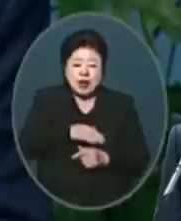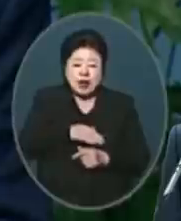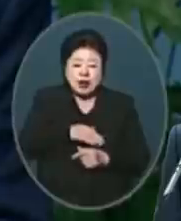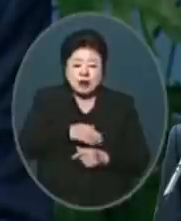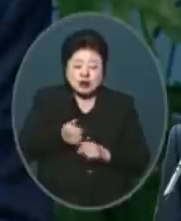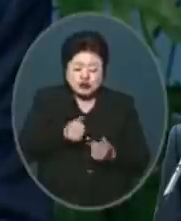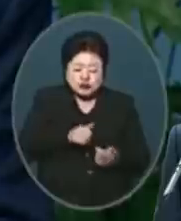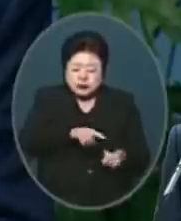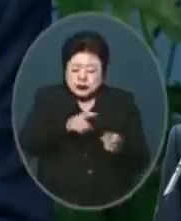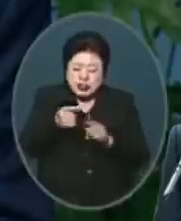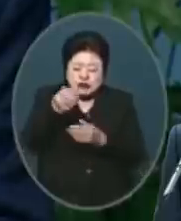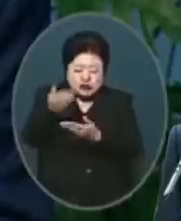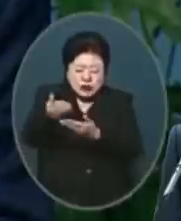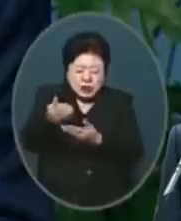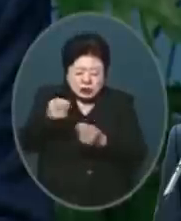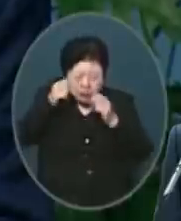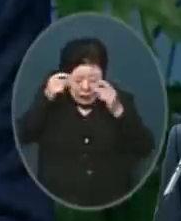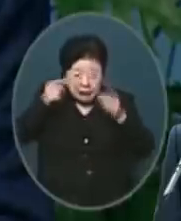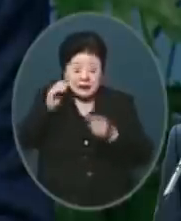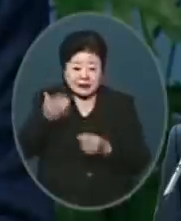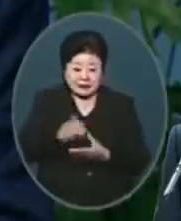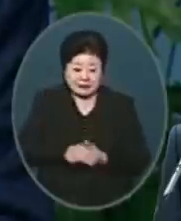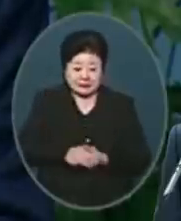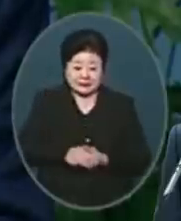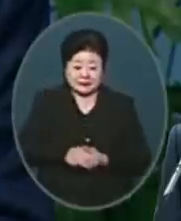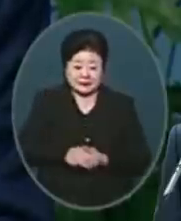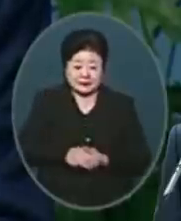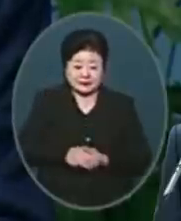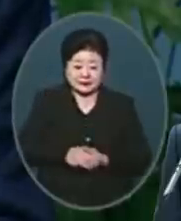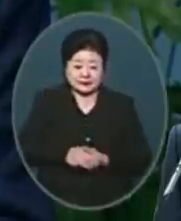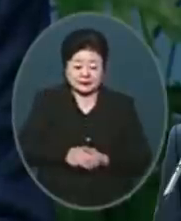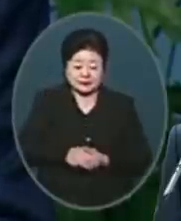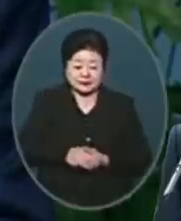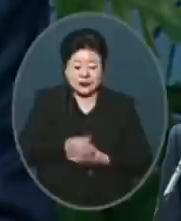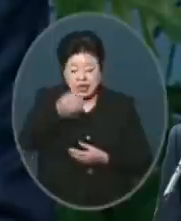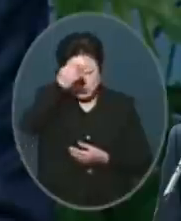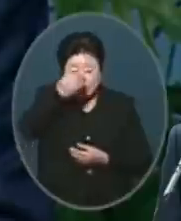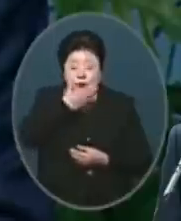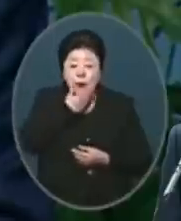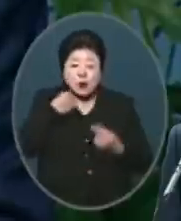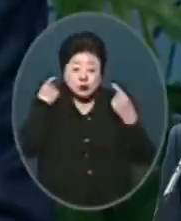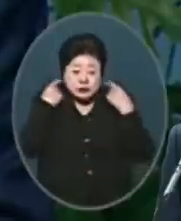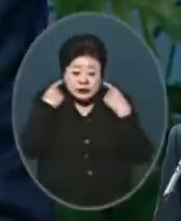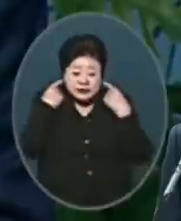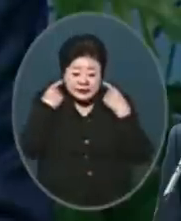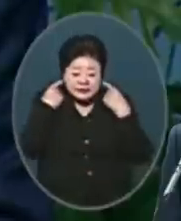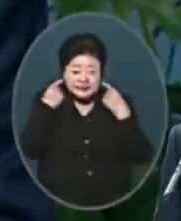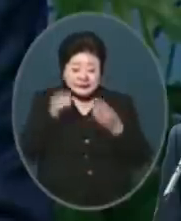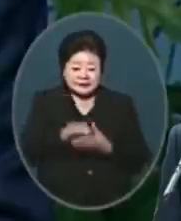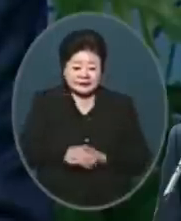되시구나 그래 알지요. 그러니까 우리 기독교 복음은